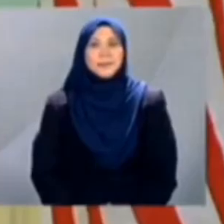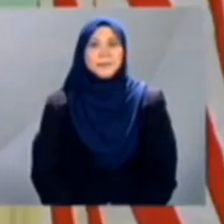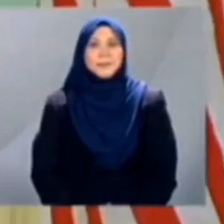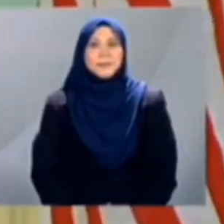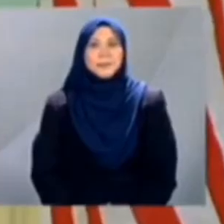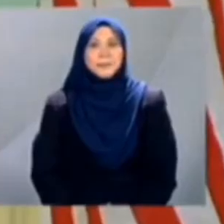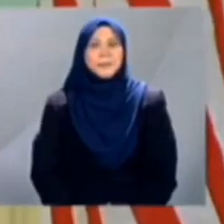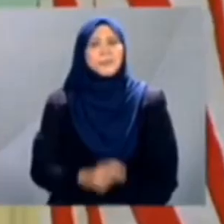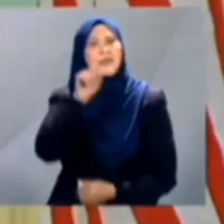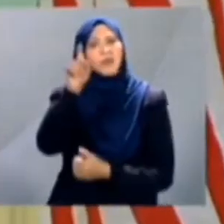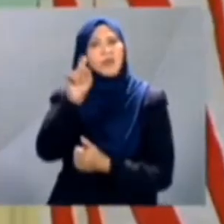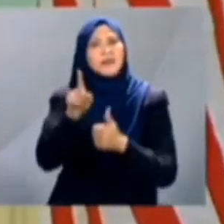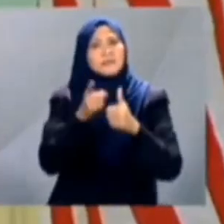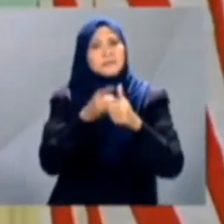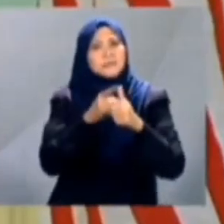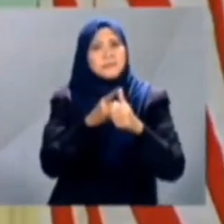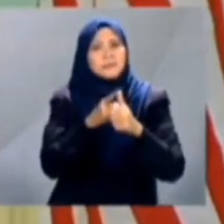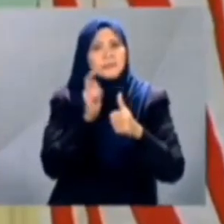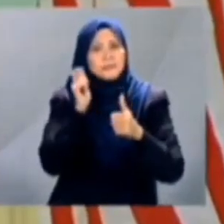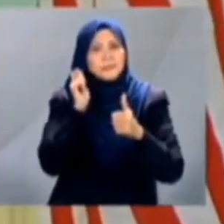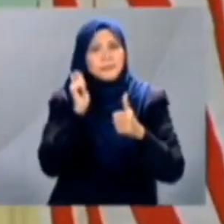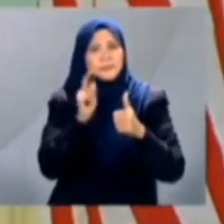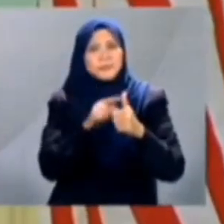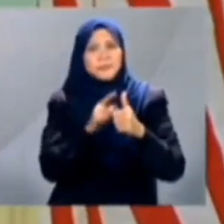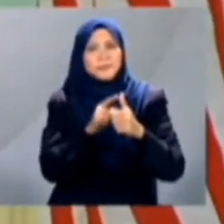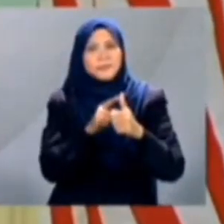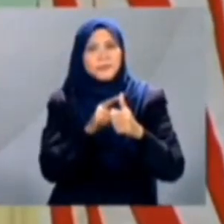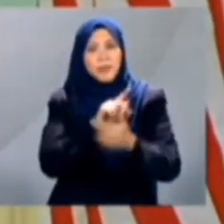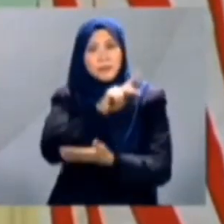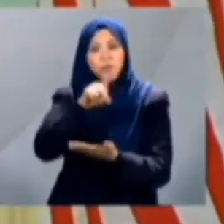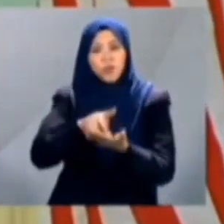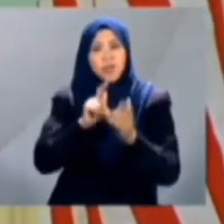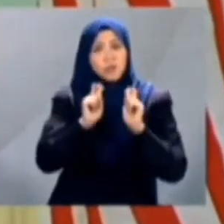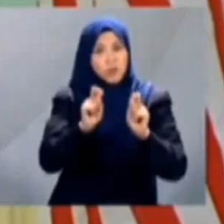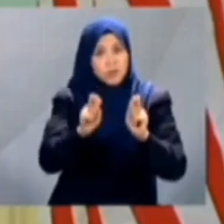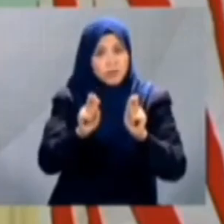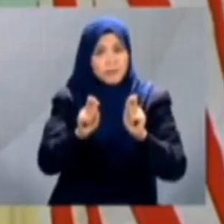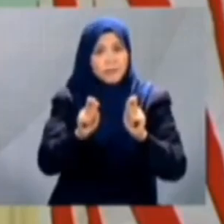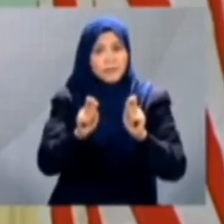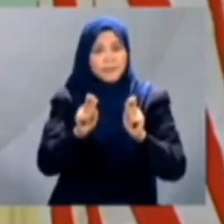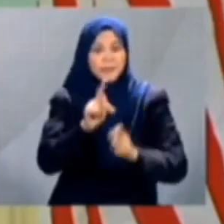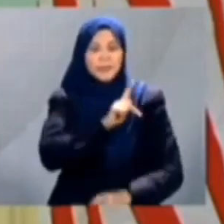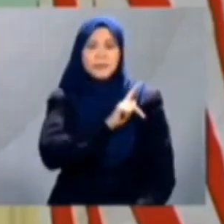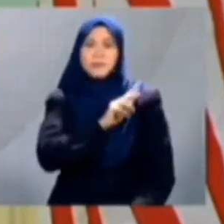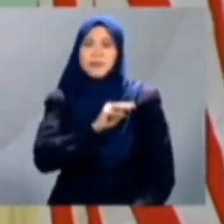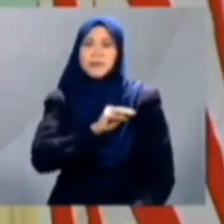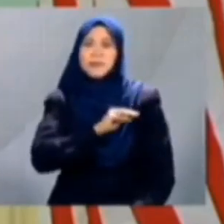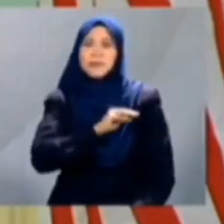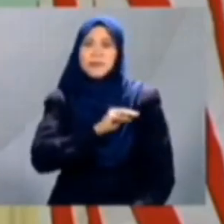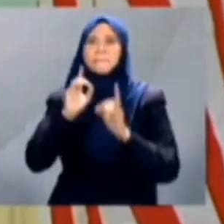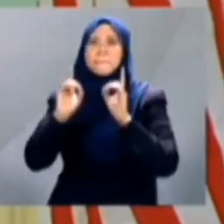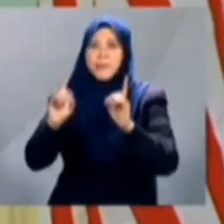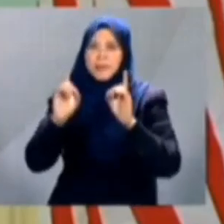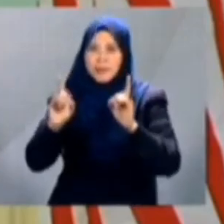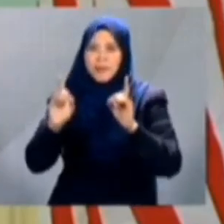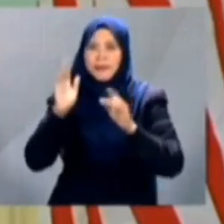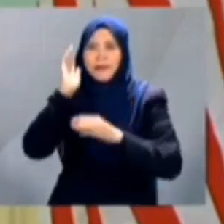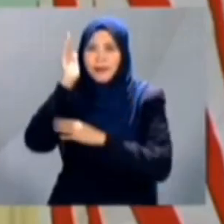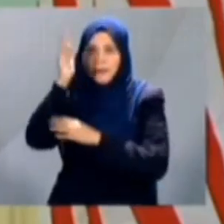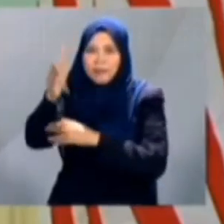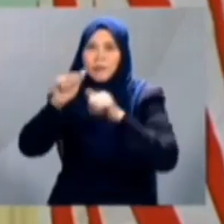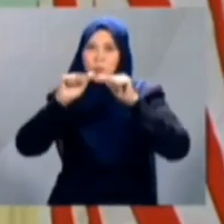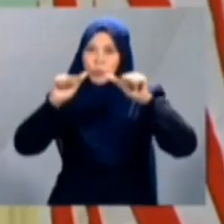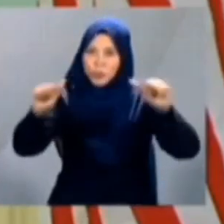Putri soalnya Kamboja dicentang Pusat syedih Kementerian cek Kementerian Pendidikan akan